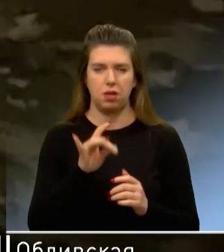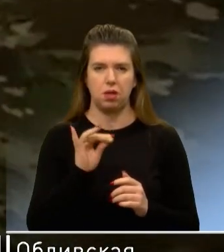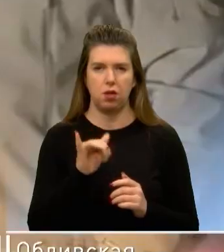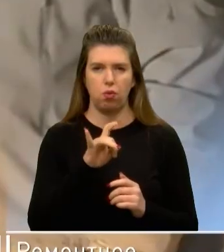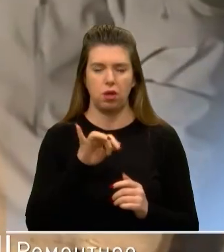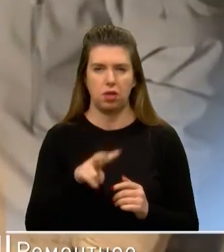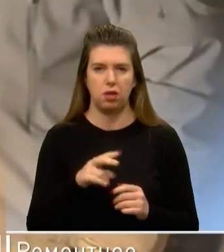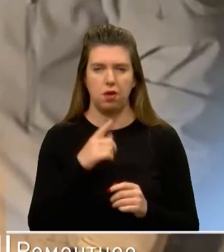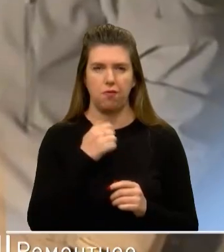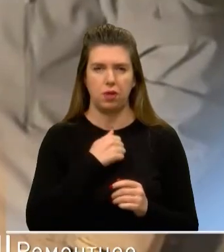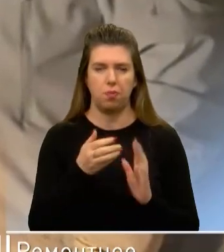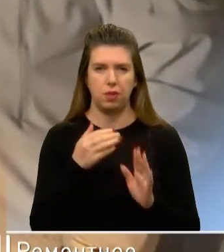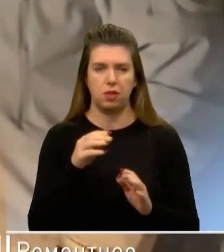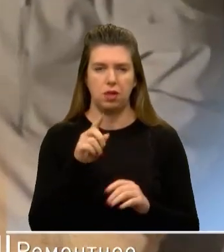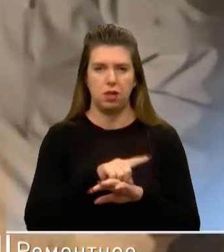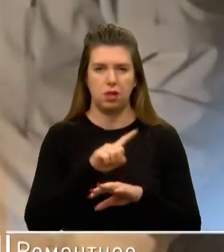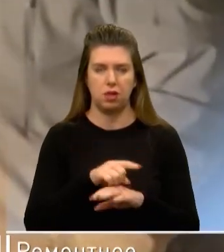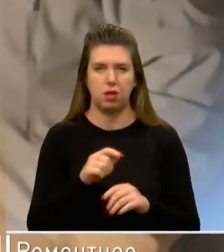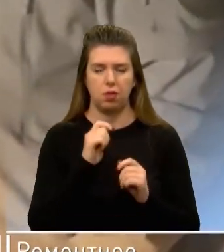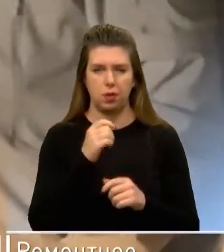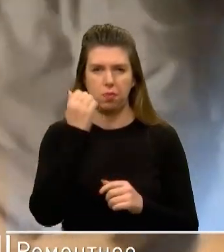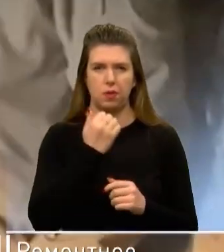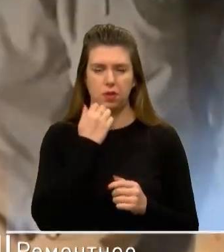Урал с позывным танкист